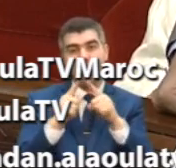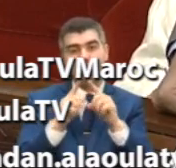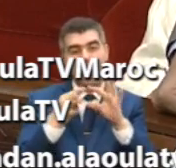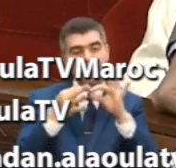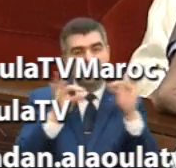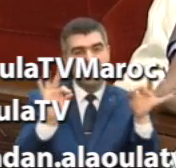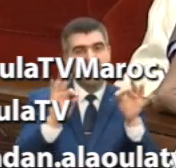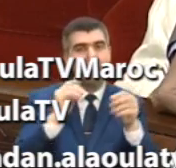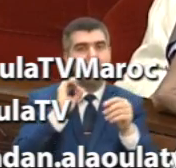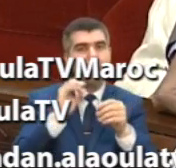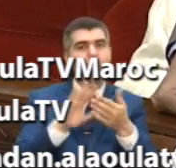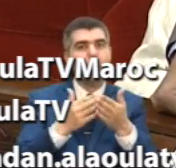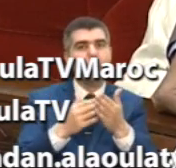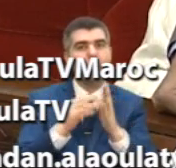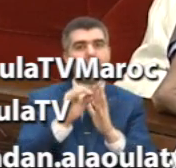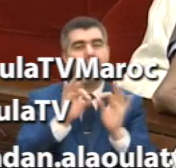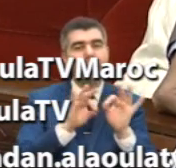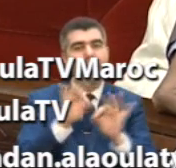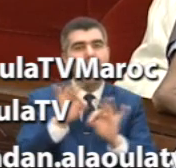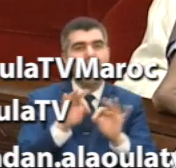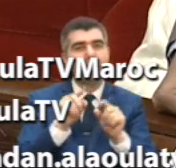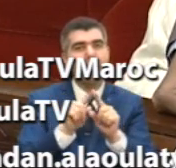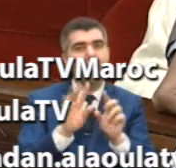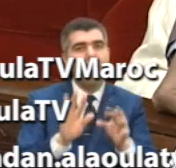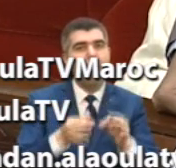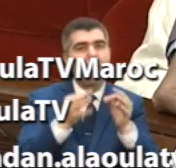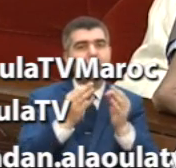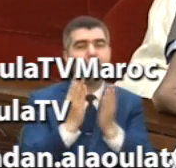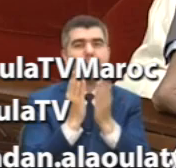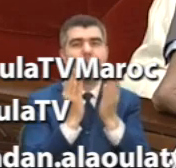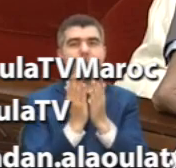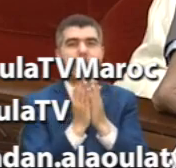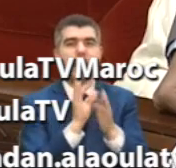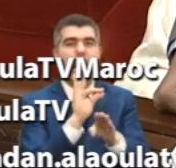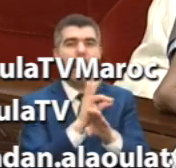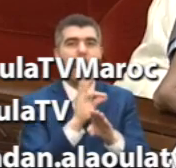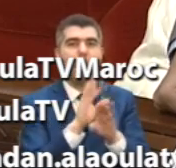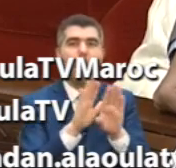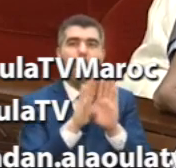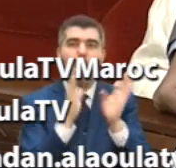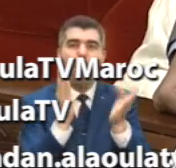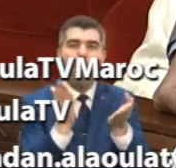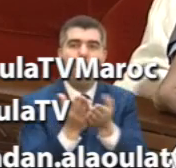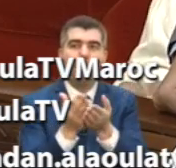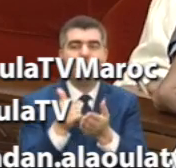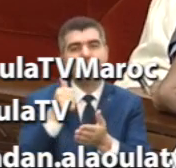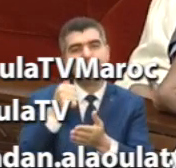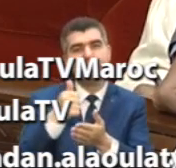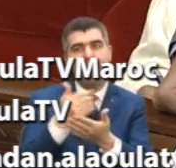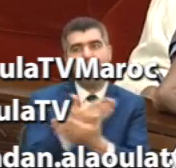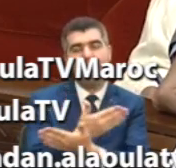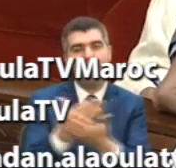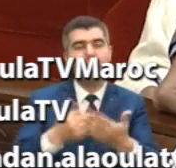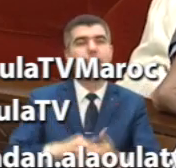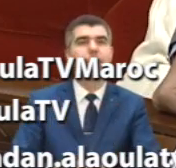والإجراءات اللازمة لضمان تعليم ذي جودة للجميع. وانطلاقا من محددات المرجعية